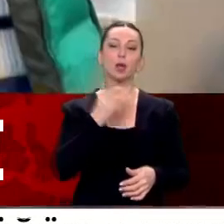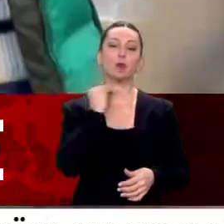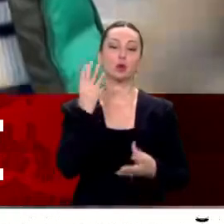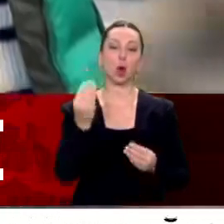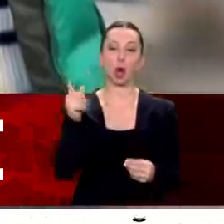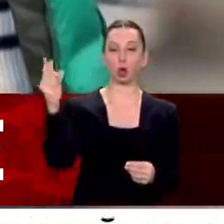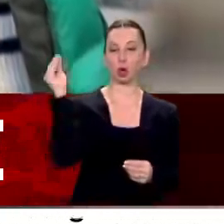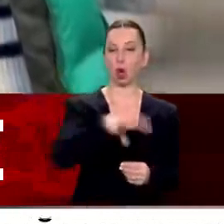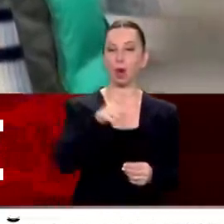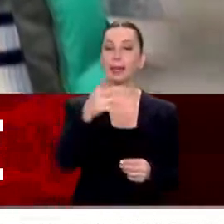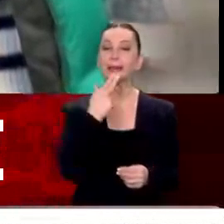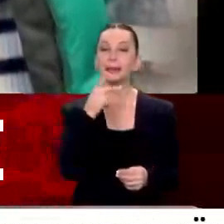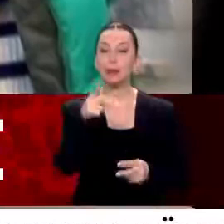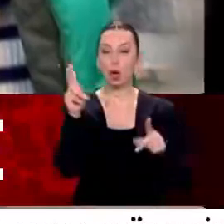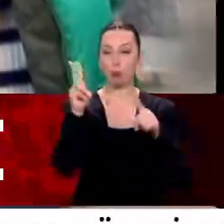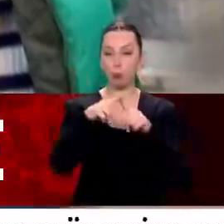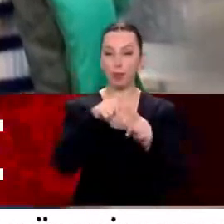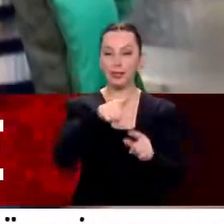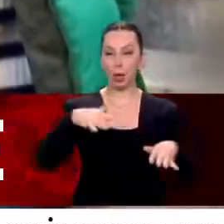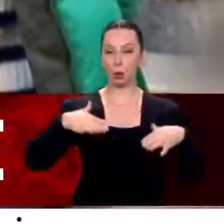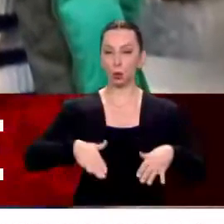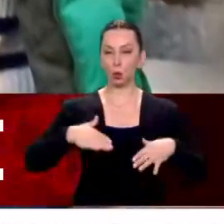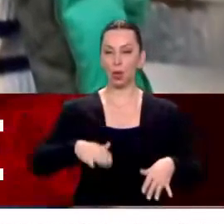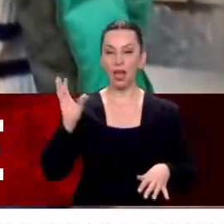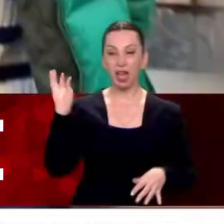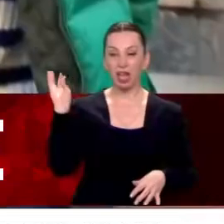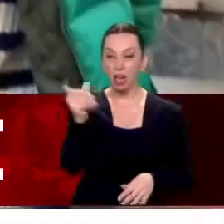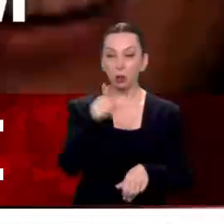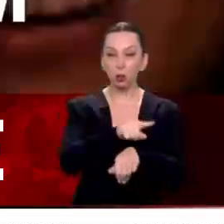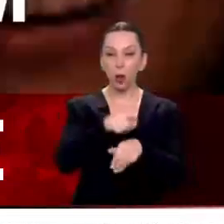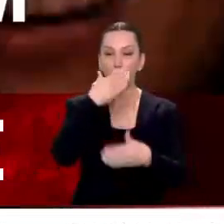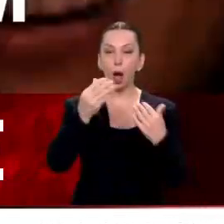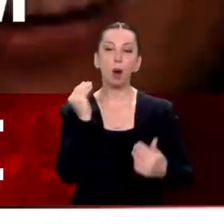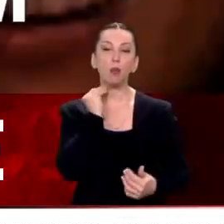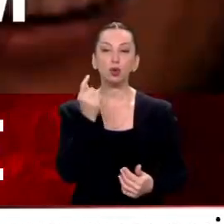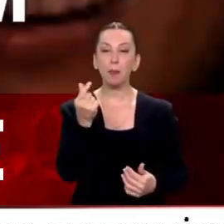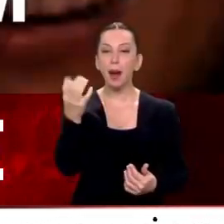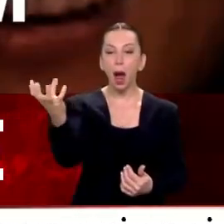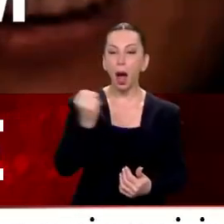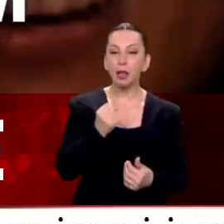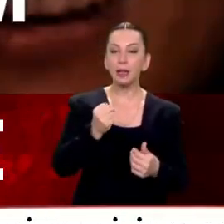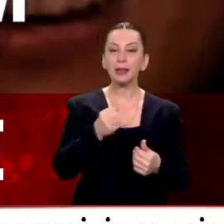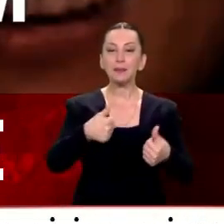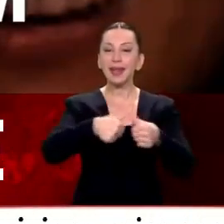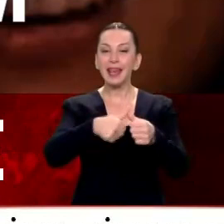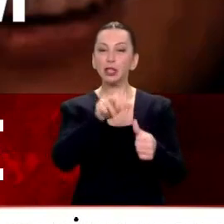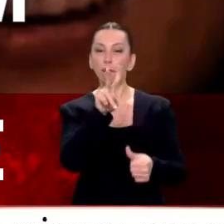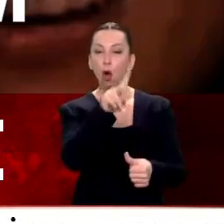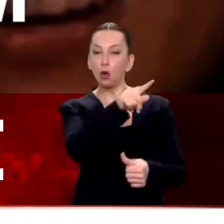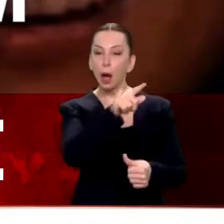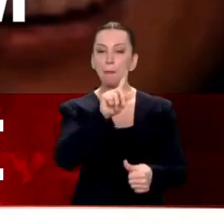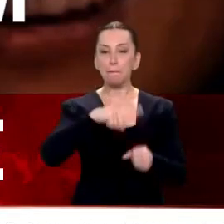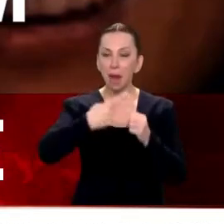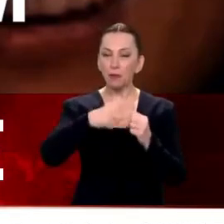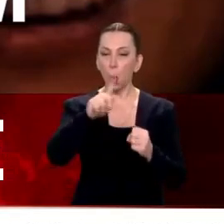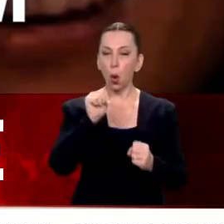gönderilmiştir. Beril Talu polise Gürcistan'a kaçış sürecini de anlattı. Borç para aldığım kişinin eşi Volkan Bey beni bir hafta 10